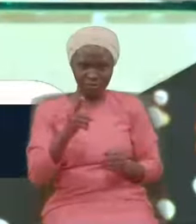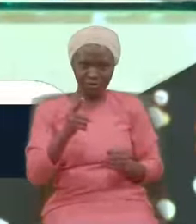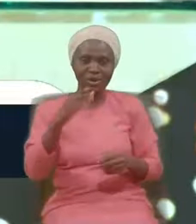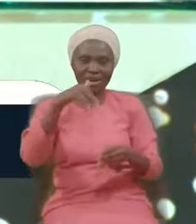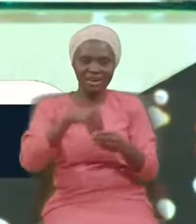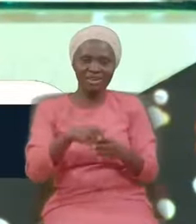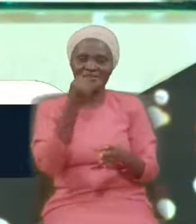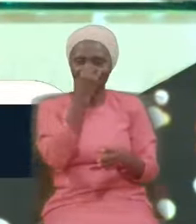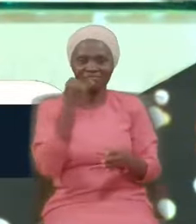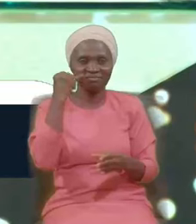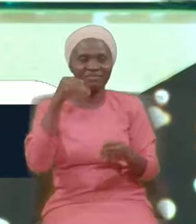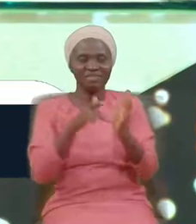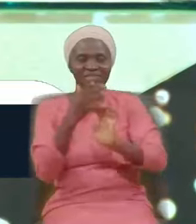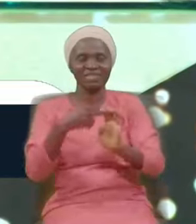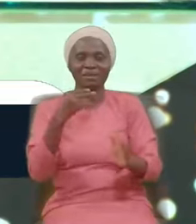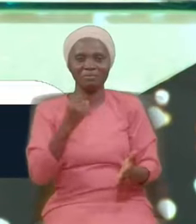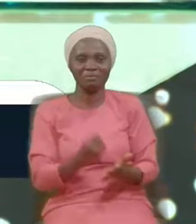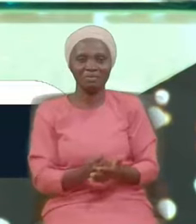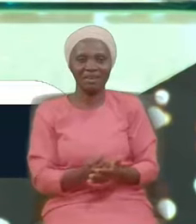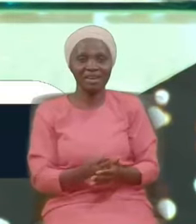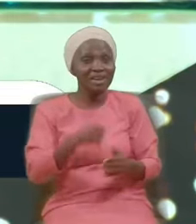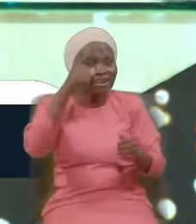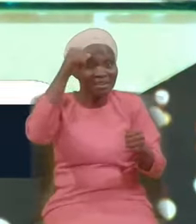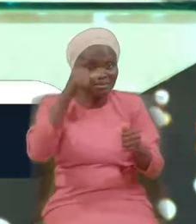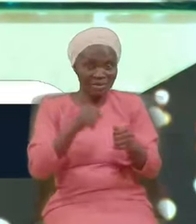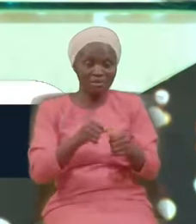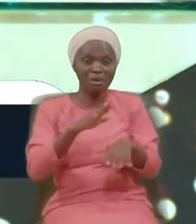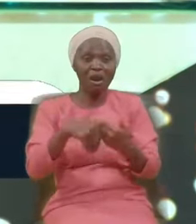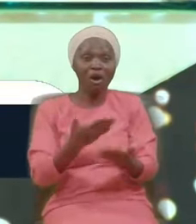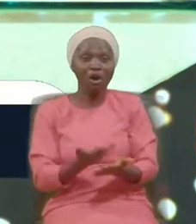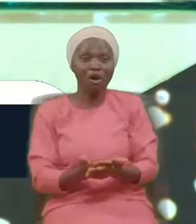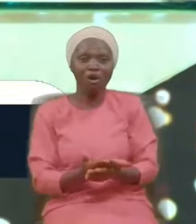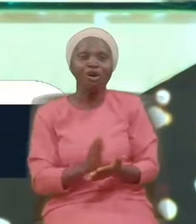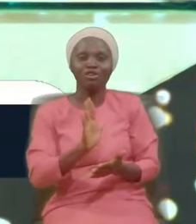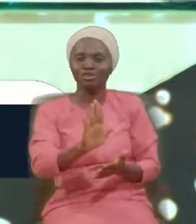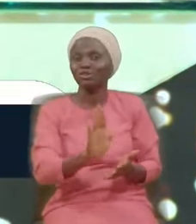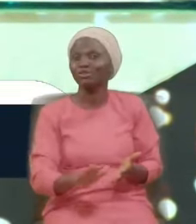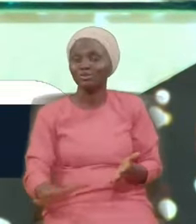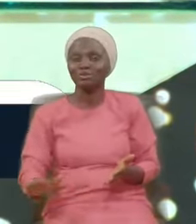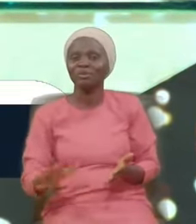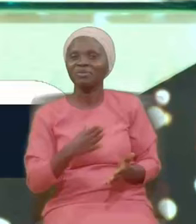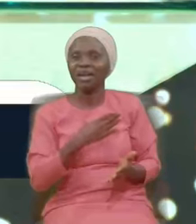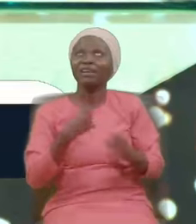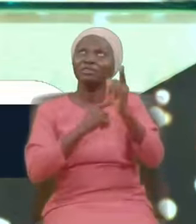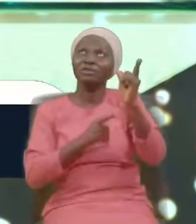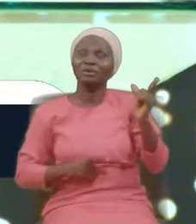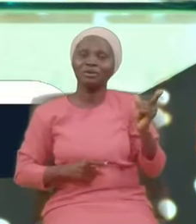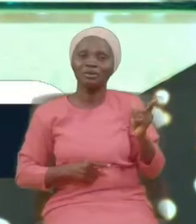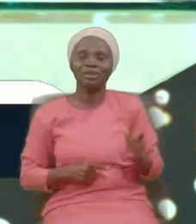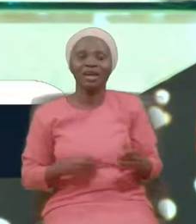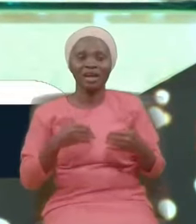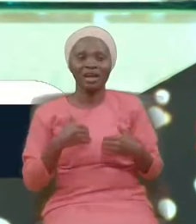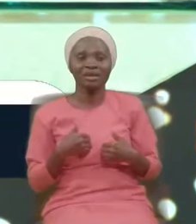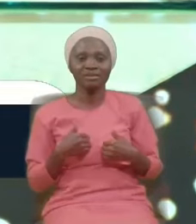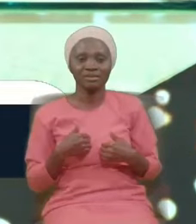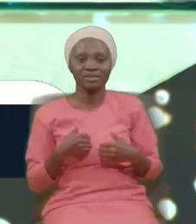soutienne. Qu'il se souvienne de toutes tes offrandes et qu'il agrée tes